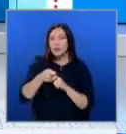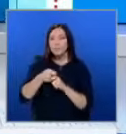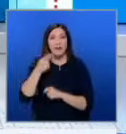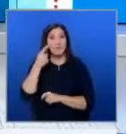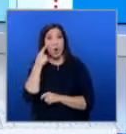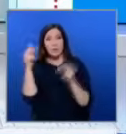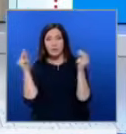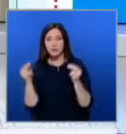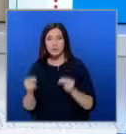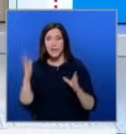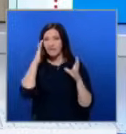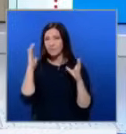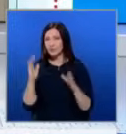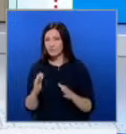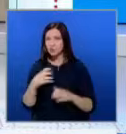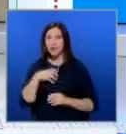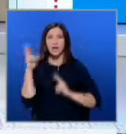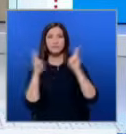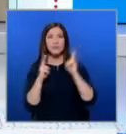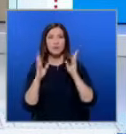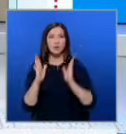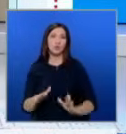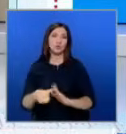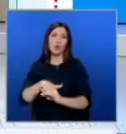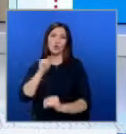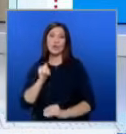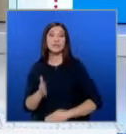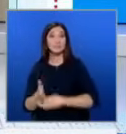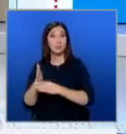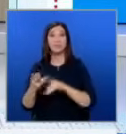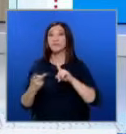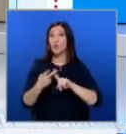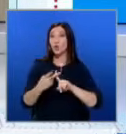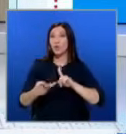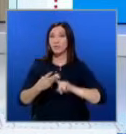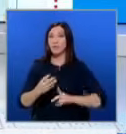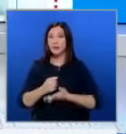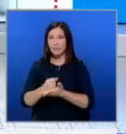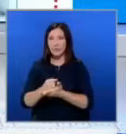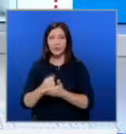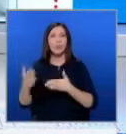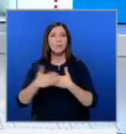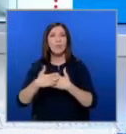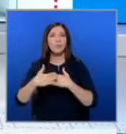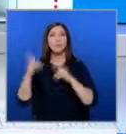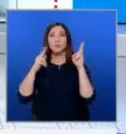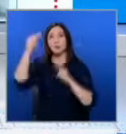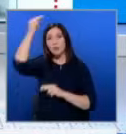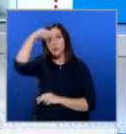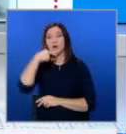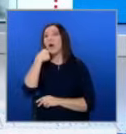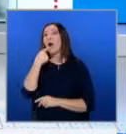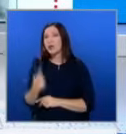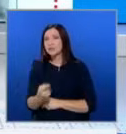направи опит да състави правителство. ГЕРБ-СДС категорично отказаха да подкрепят втория и третия мандат, а